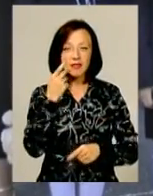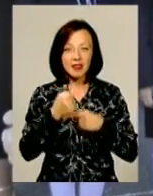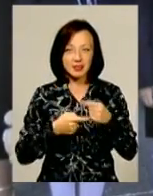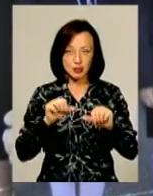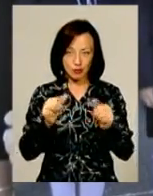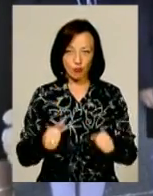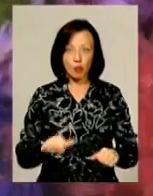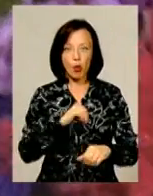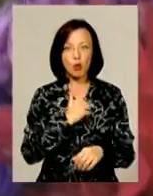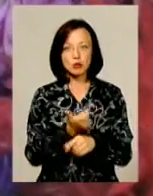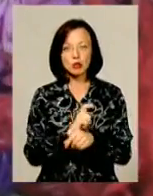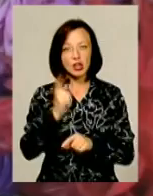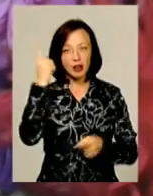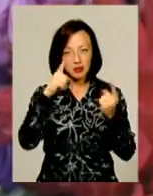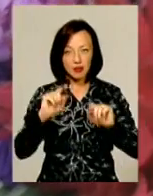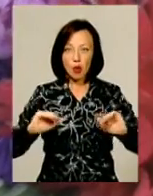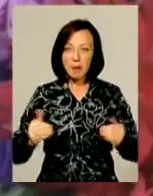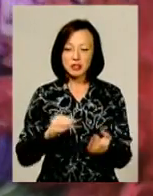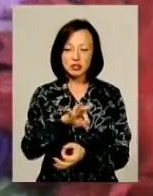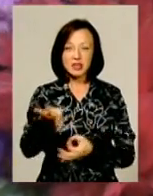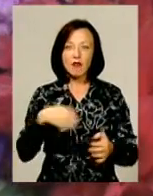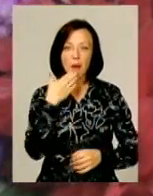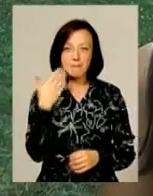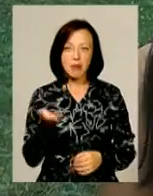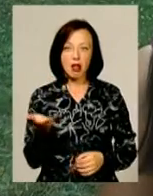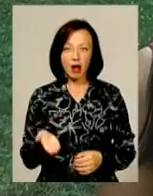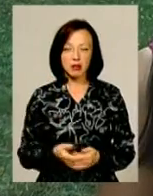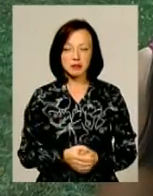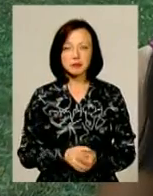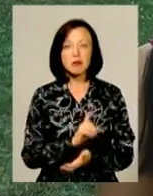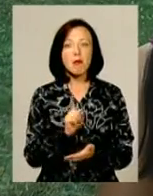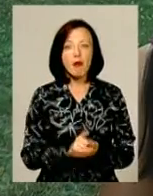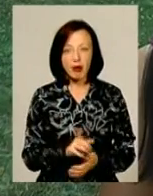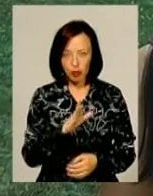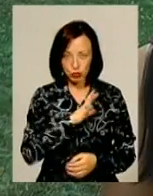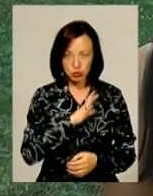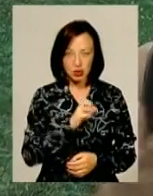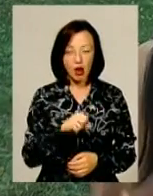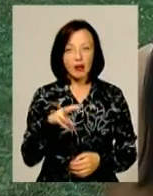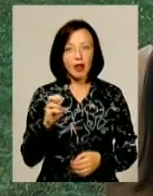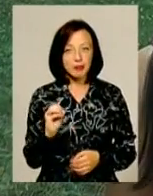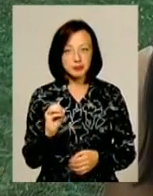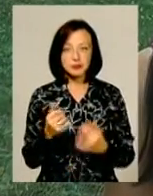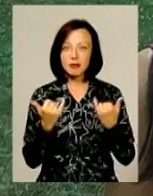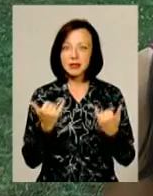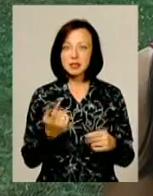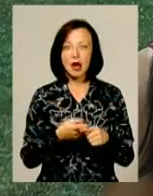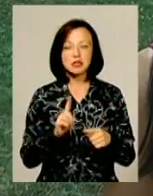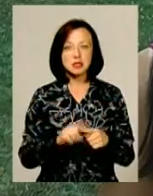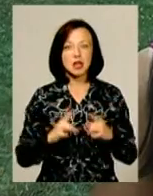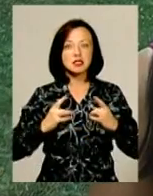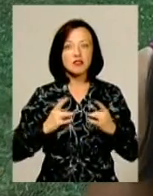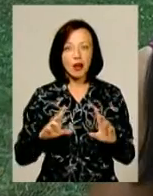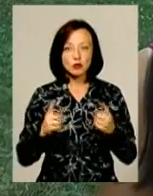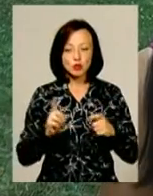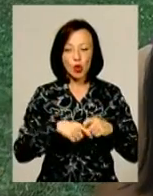варіанті. Хочуть більше креативу і менше зайвої балаканини. Воно має бути, але зараз це свято,